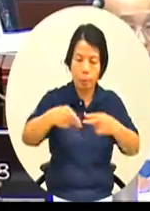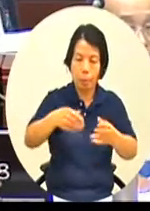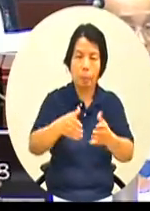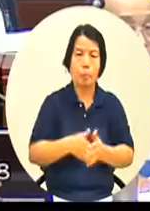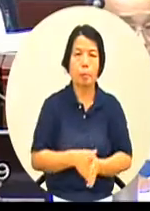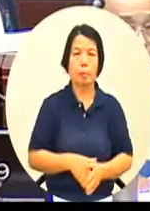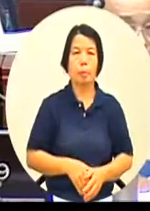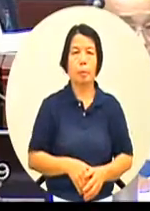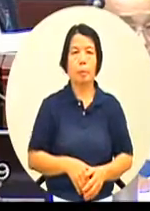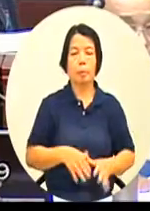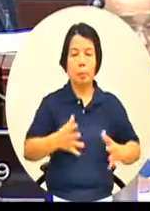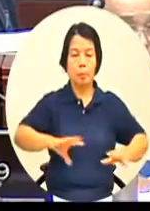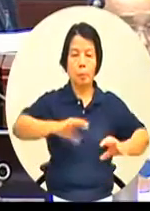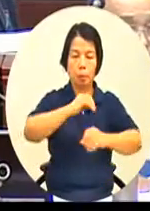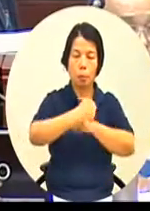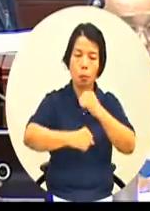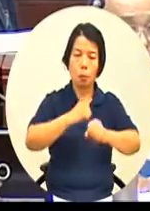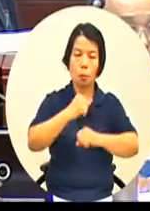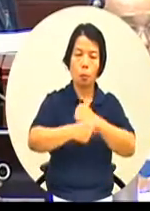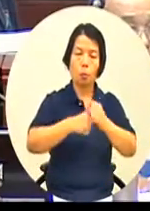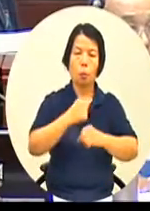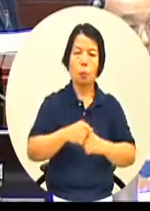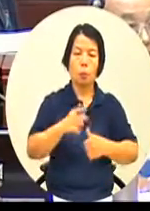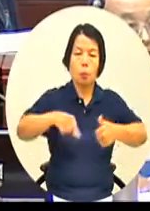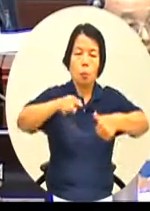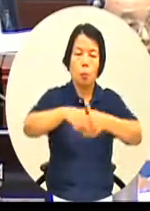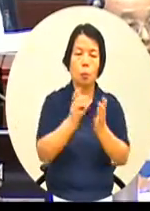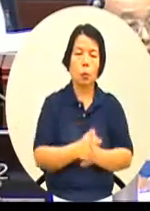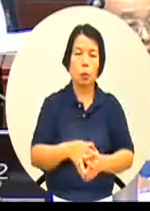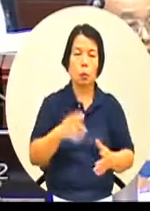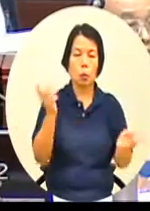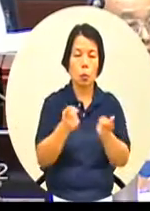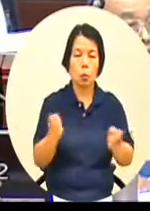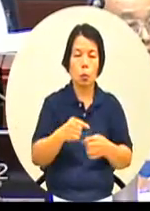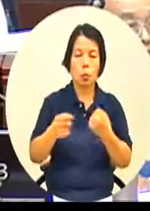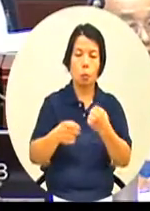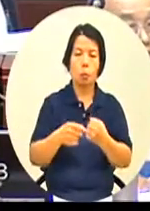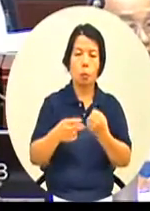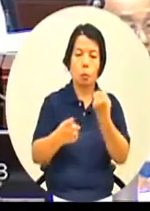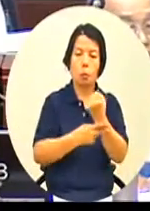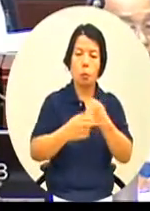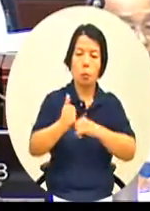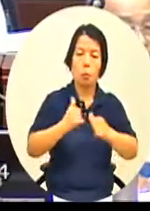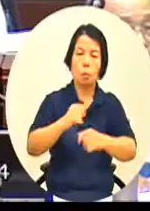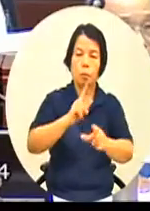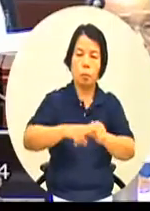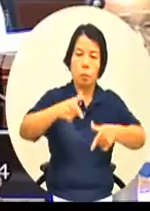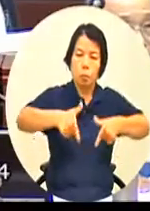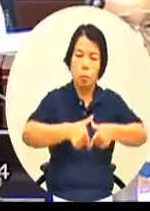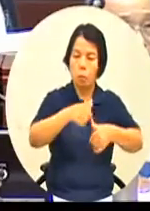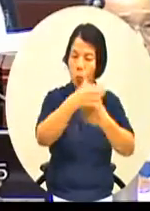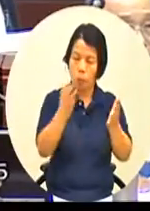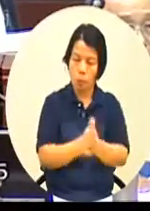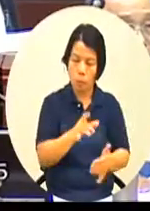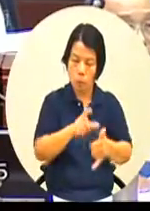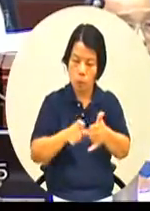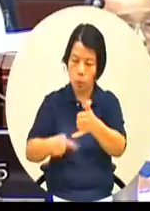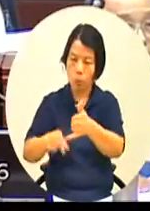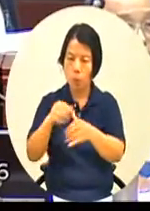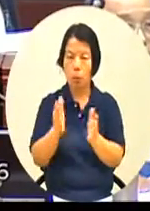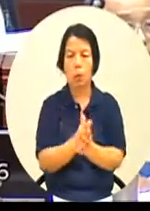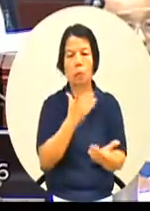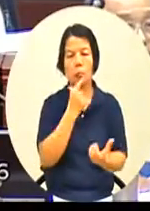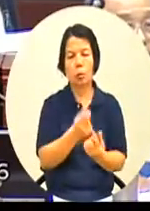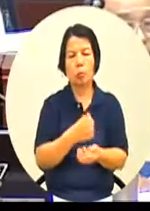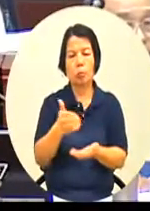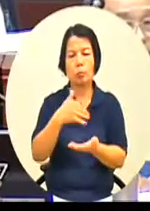还要活化这个古山里民活动中心，类似这样的。那这些案子一般 size 都不会很大，